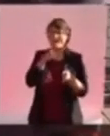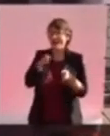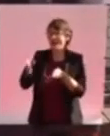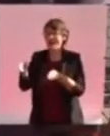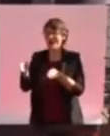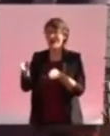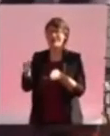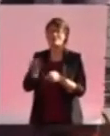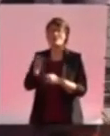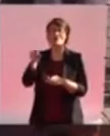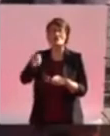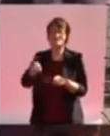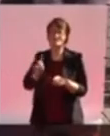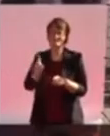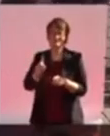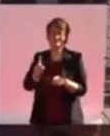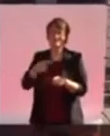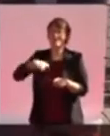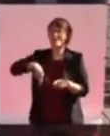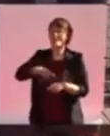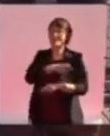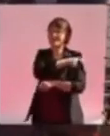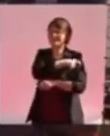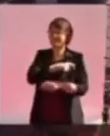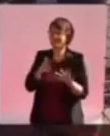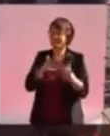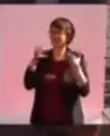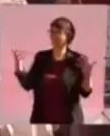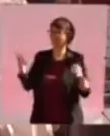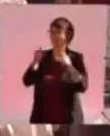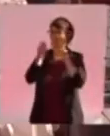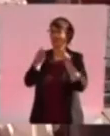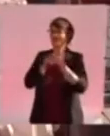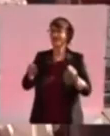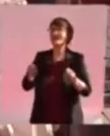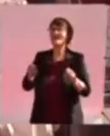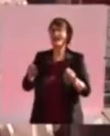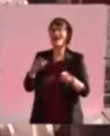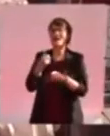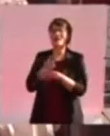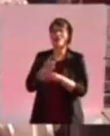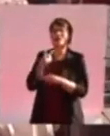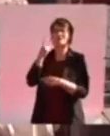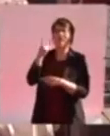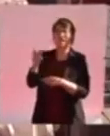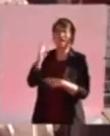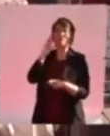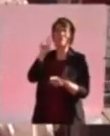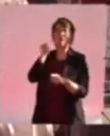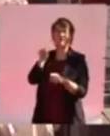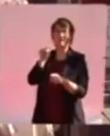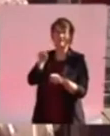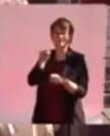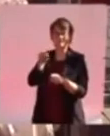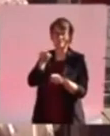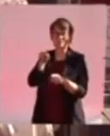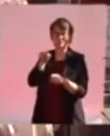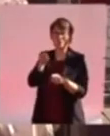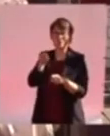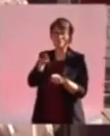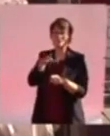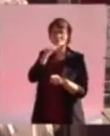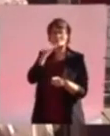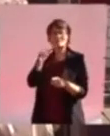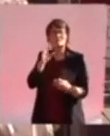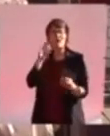grande sindacato confederale non possiamo ignorare dobbiamo affrontare i bisogni di salute e di cura nei luoghi